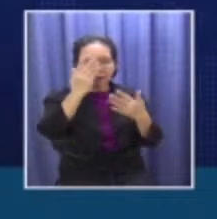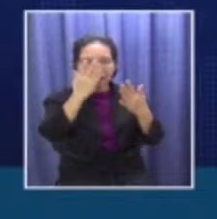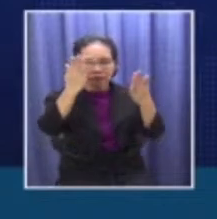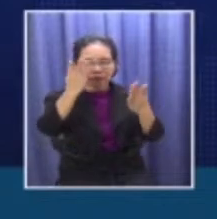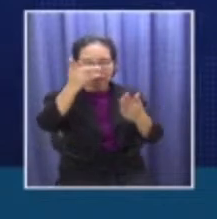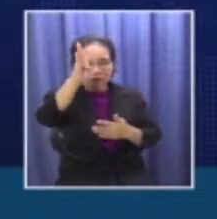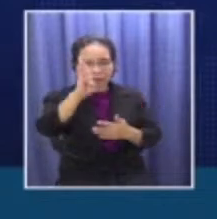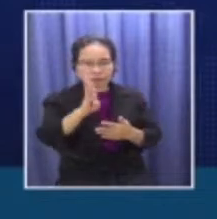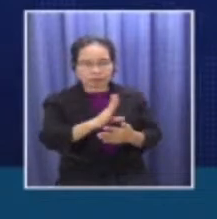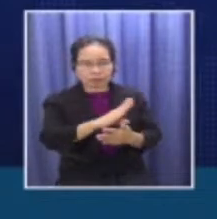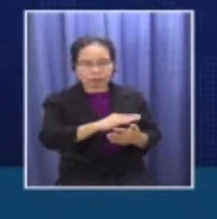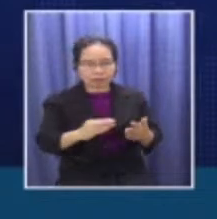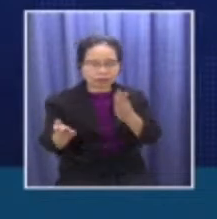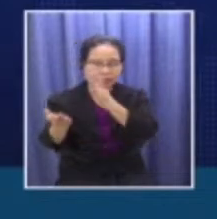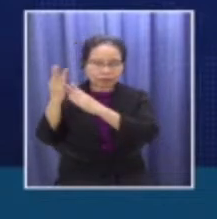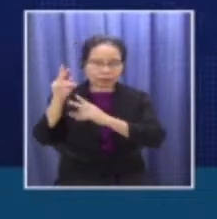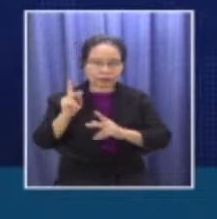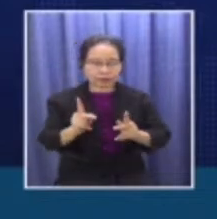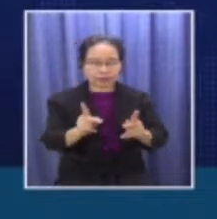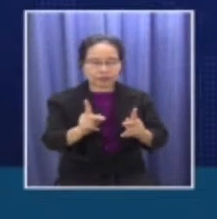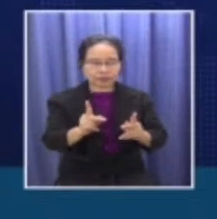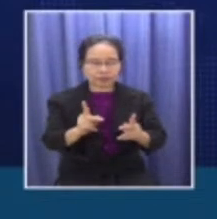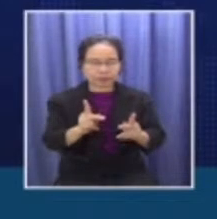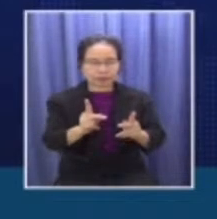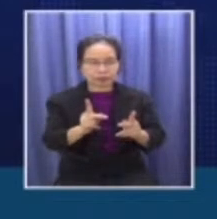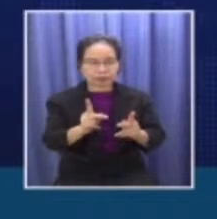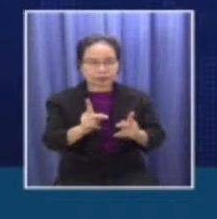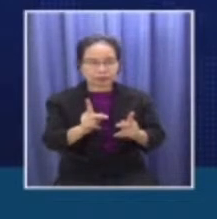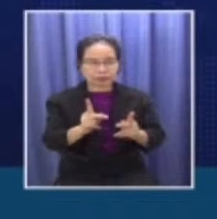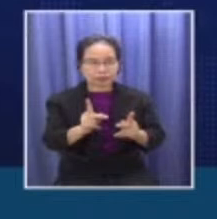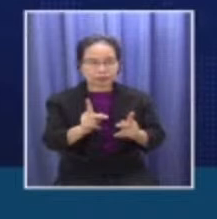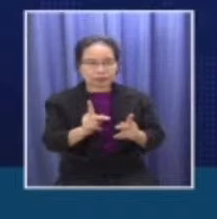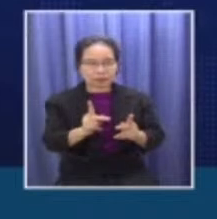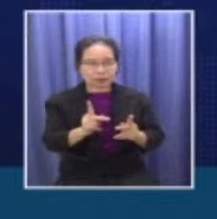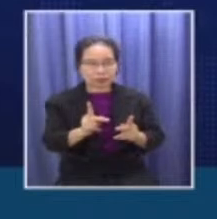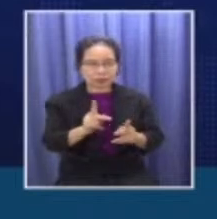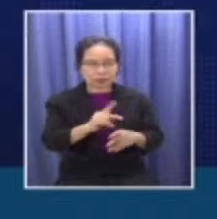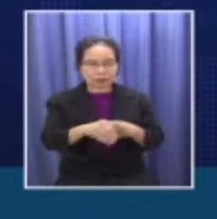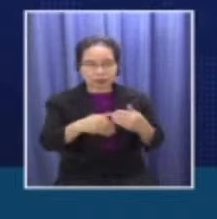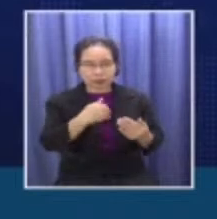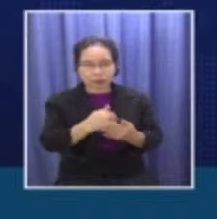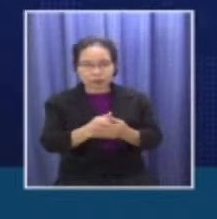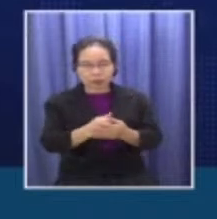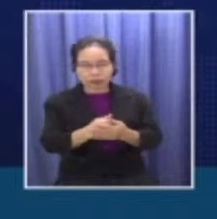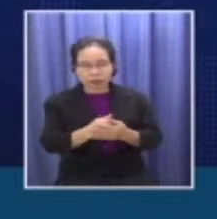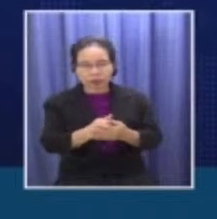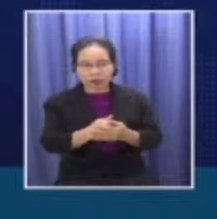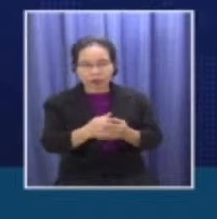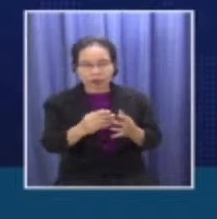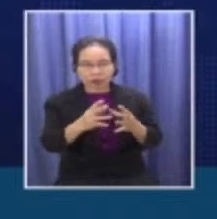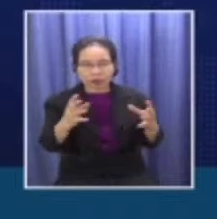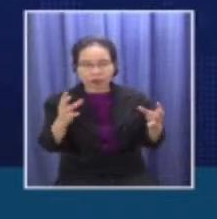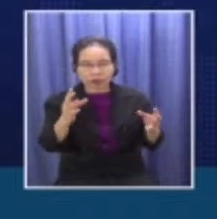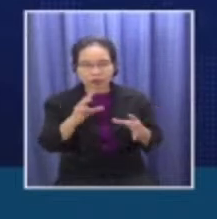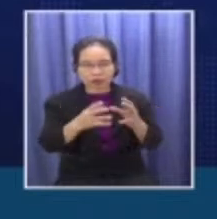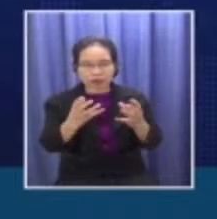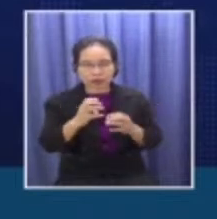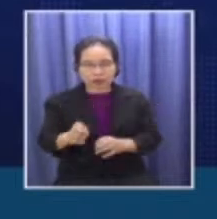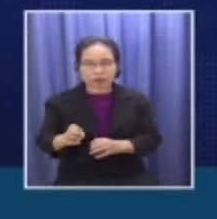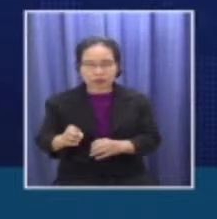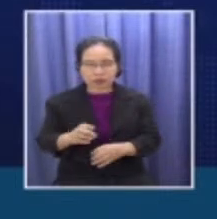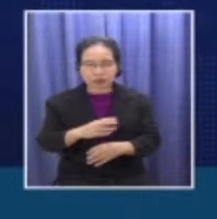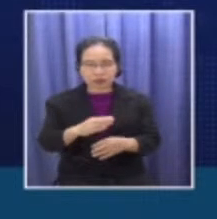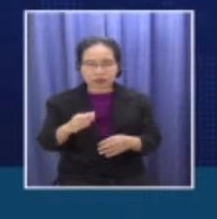Thankful to God and to ang dating daan. Vincent Villafuerte, lahat talaga ng sobra sa mundo masama